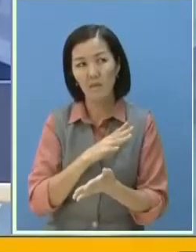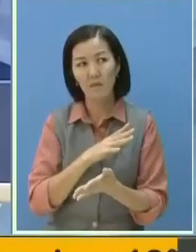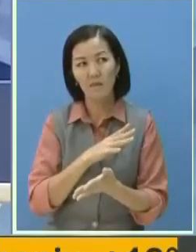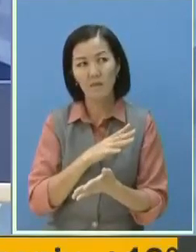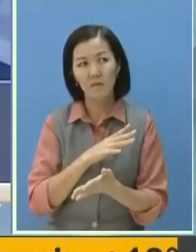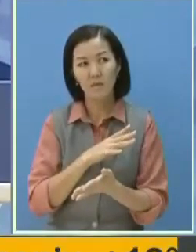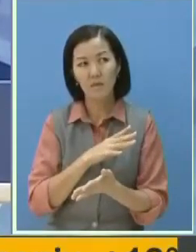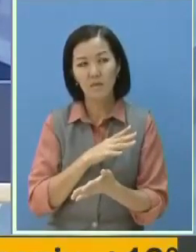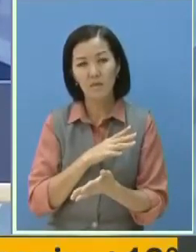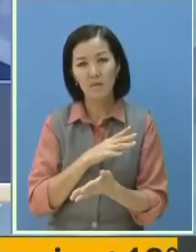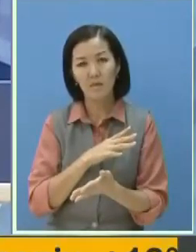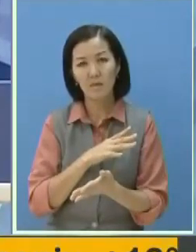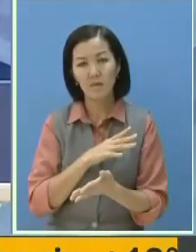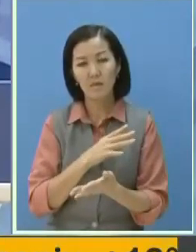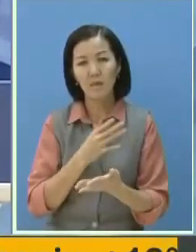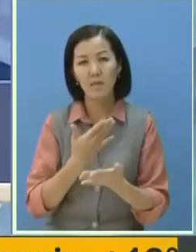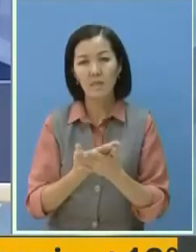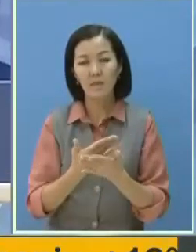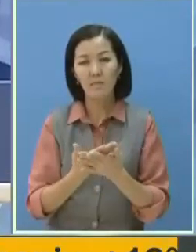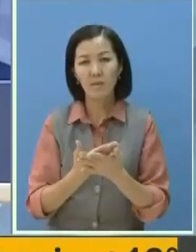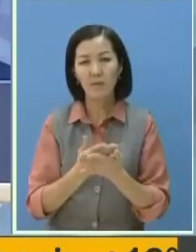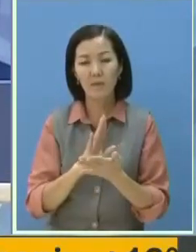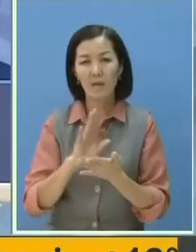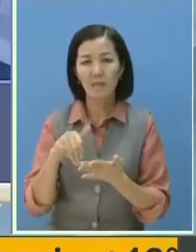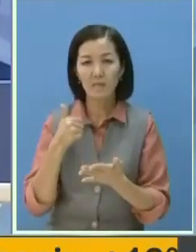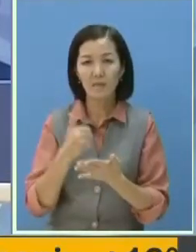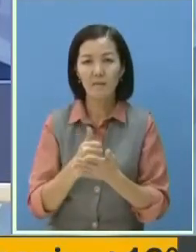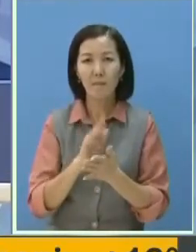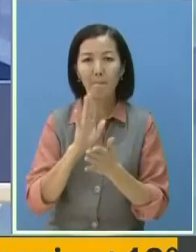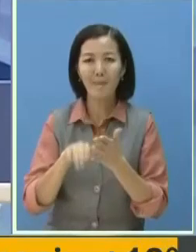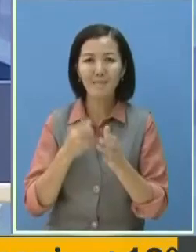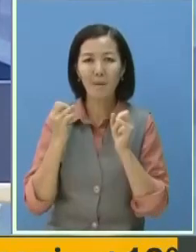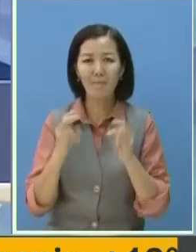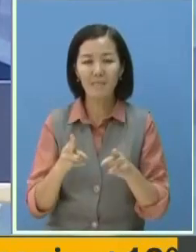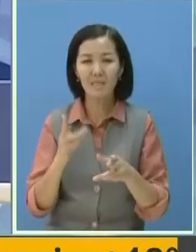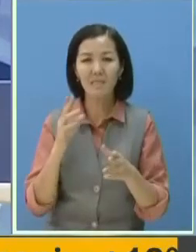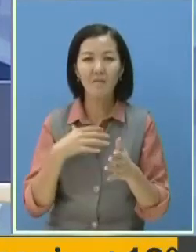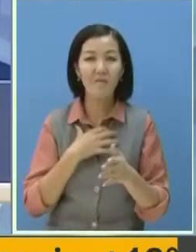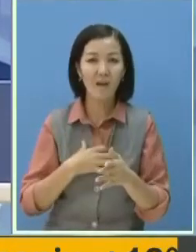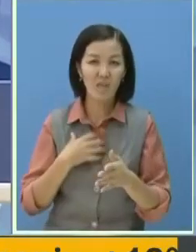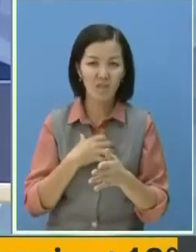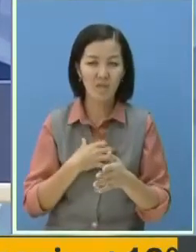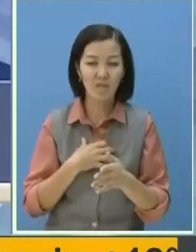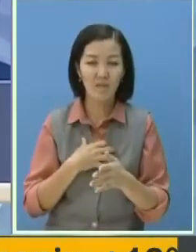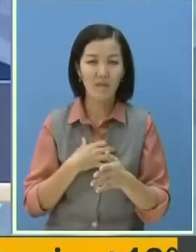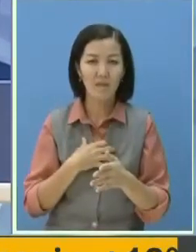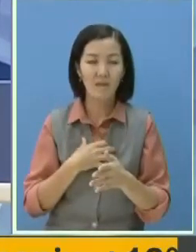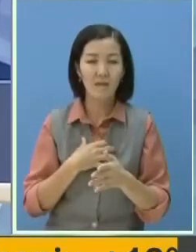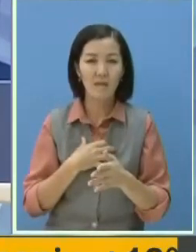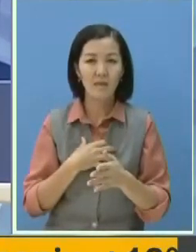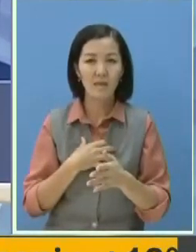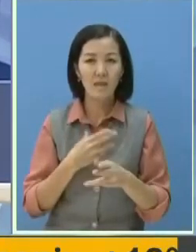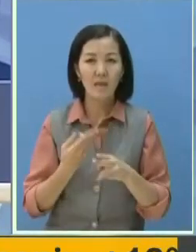состоявшееся сильное государство, да, потому что его основная роль – это безопасность для народа. И, в принципе, мы